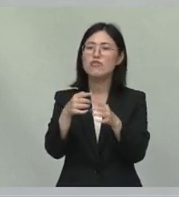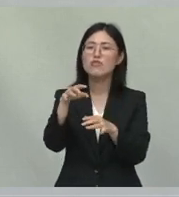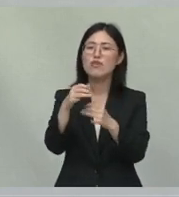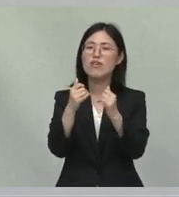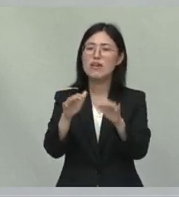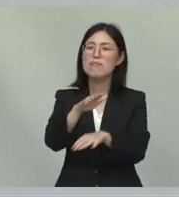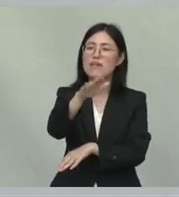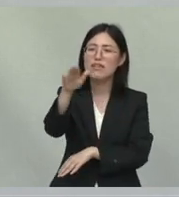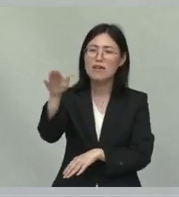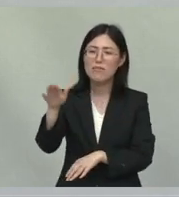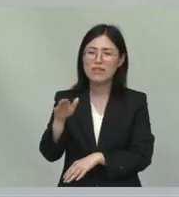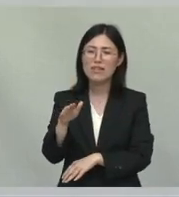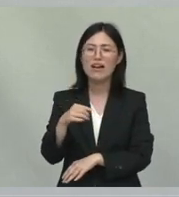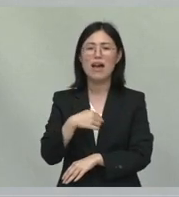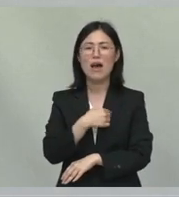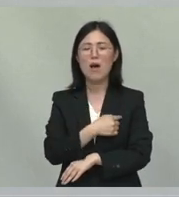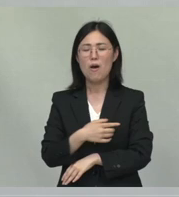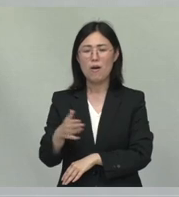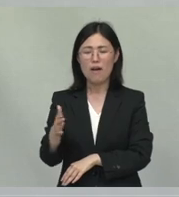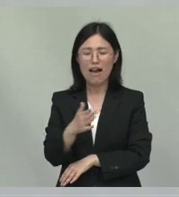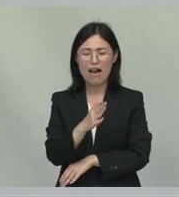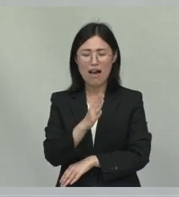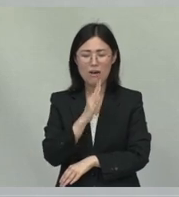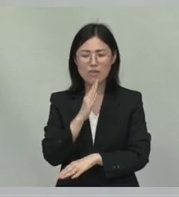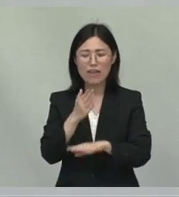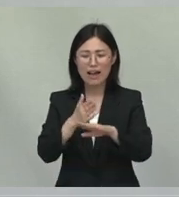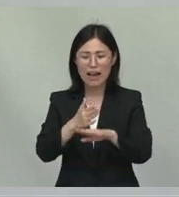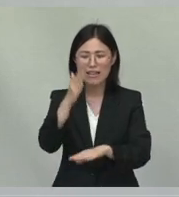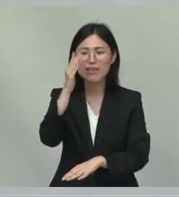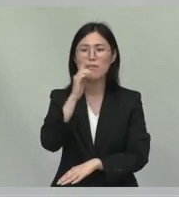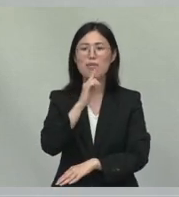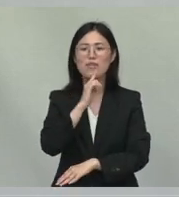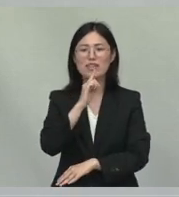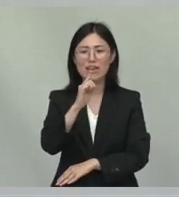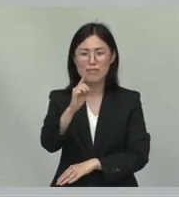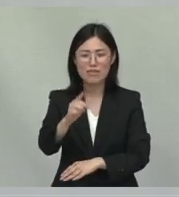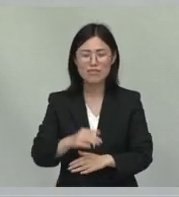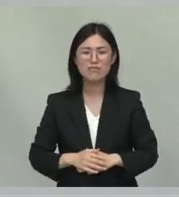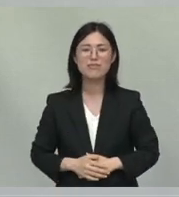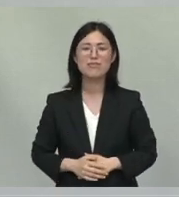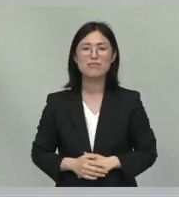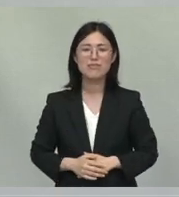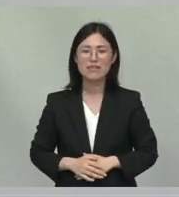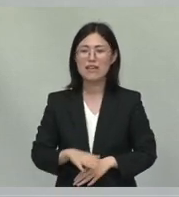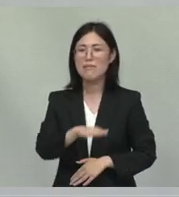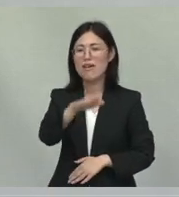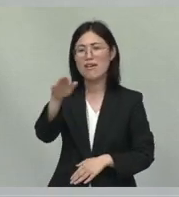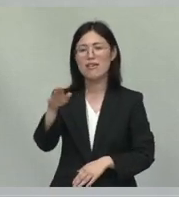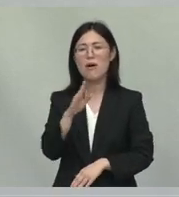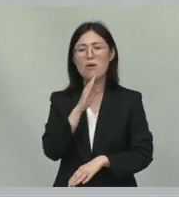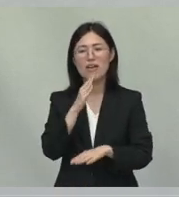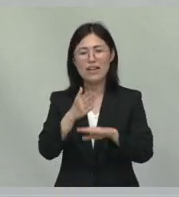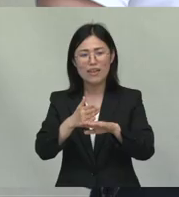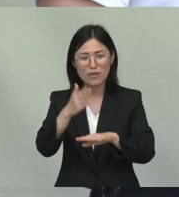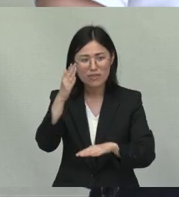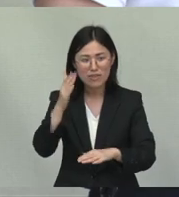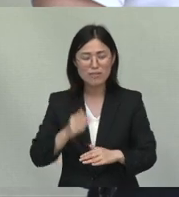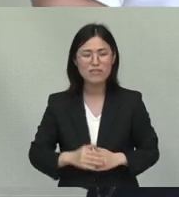に心から感謝を申し上げる次第でございます。皆さん本当にありがとうござい